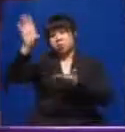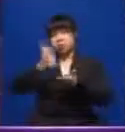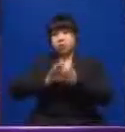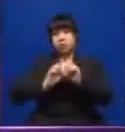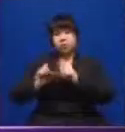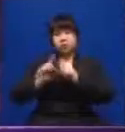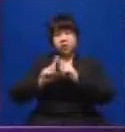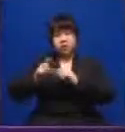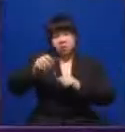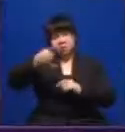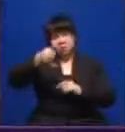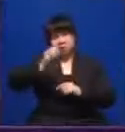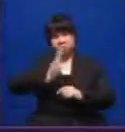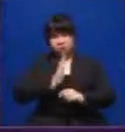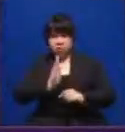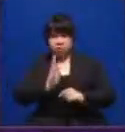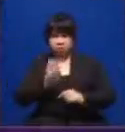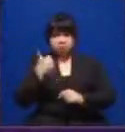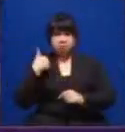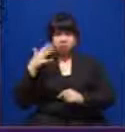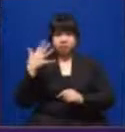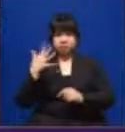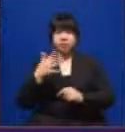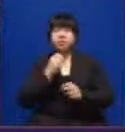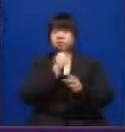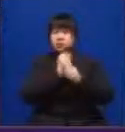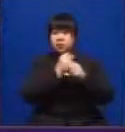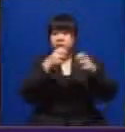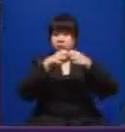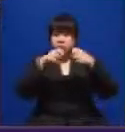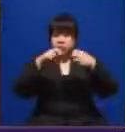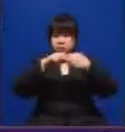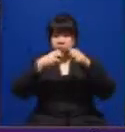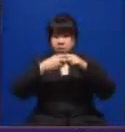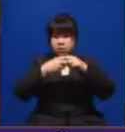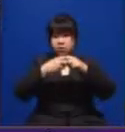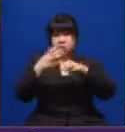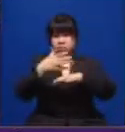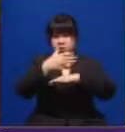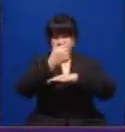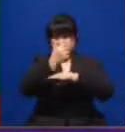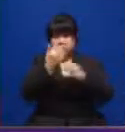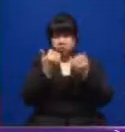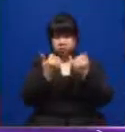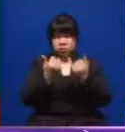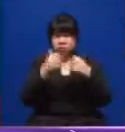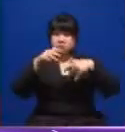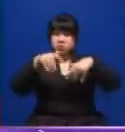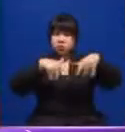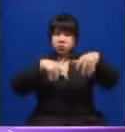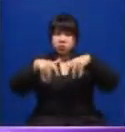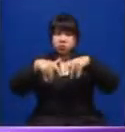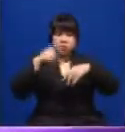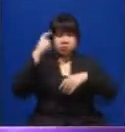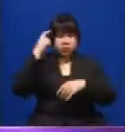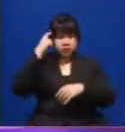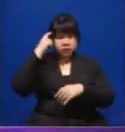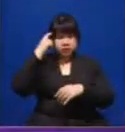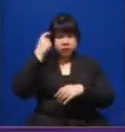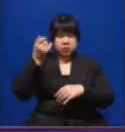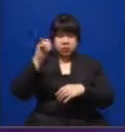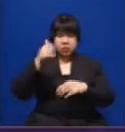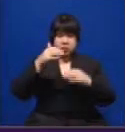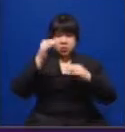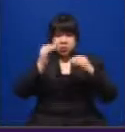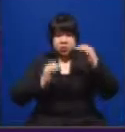การทำงานไขว้เขวได้หรือไม่การทำงานท่ามกลางความวุ่นวายทางการเมืองแบบนี้จึงทำให้ประชาชนกลัวกับการมี 2มาตรฐาน